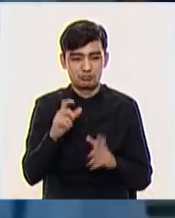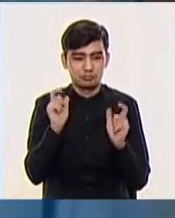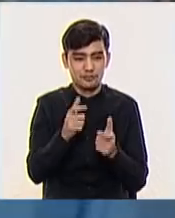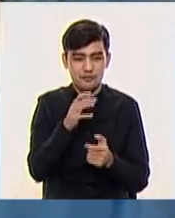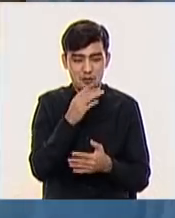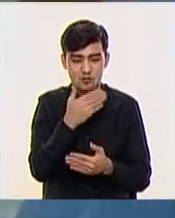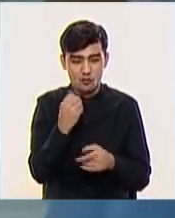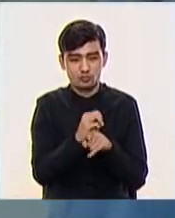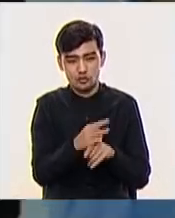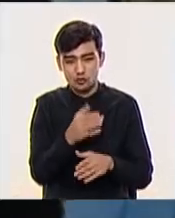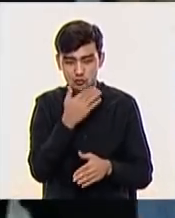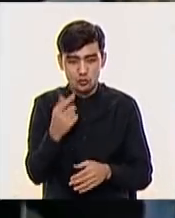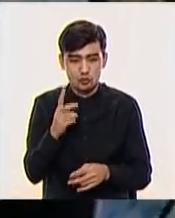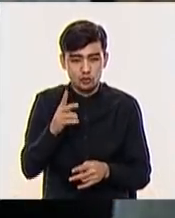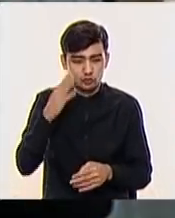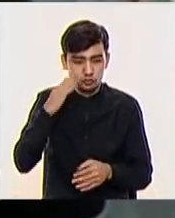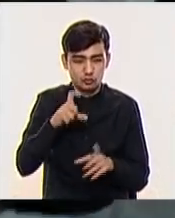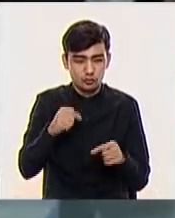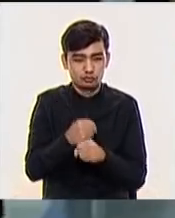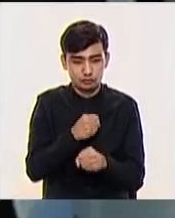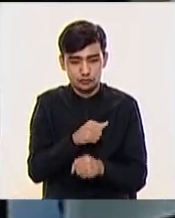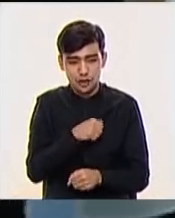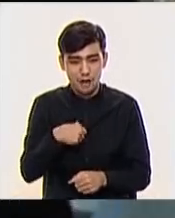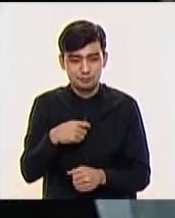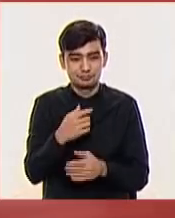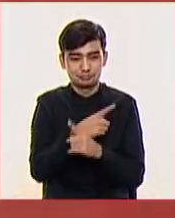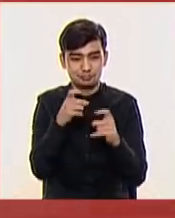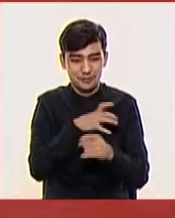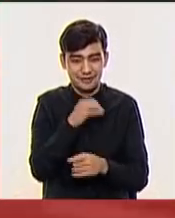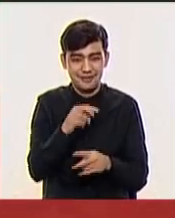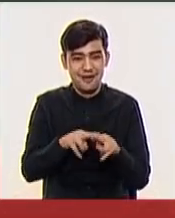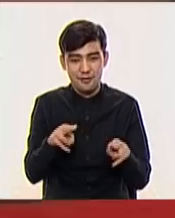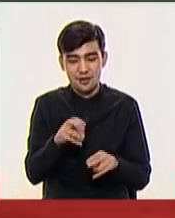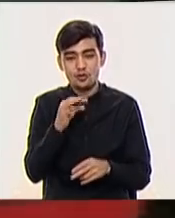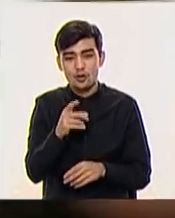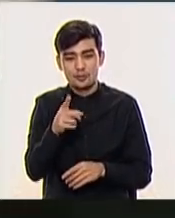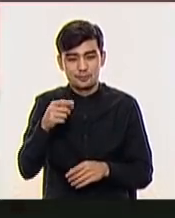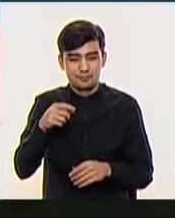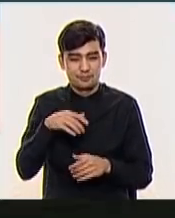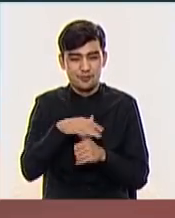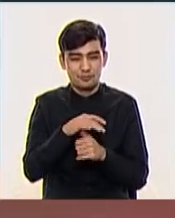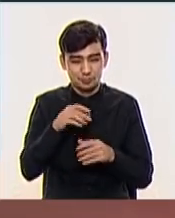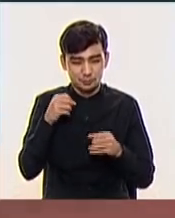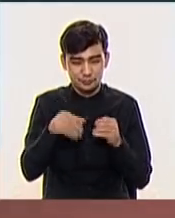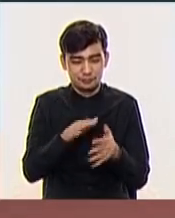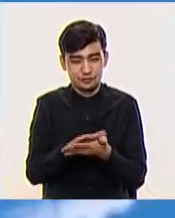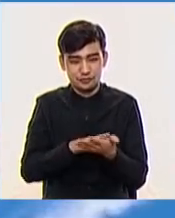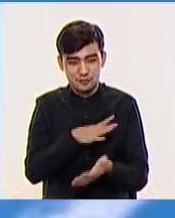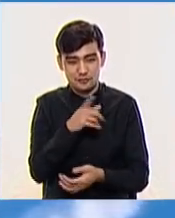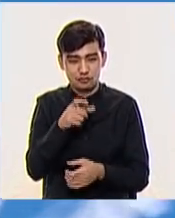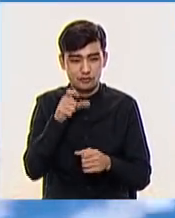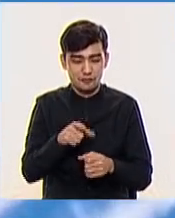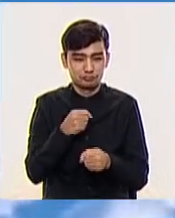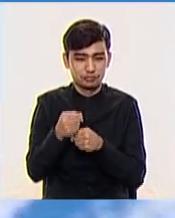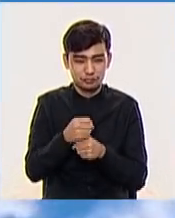коронавирусты әлдегімдер қолдан жасап отыр, оған сенбеңіздер деп еді. Тура сөйтіп дезинфекция шашып жүргендерді соққыға жауып, қала